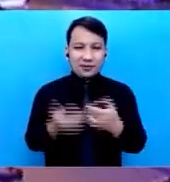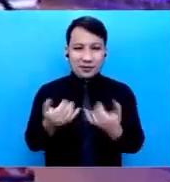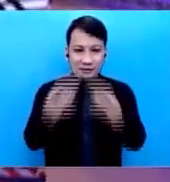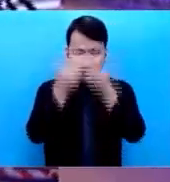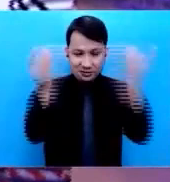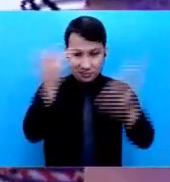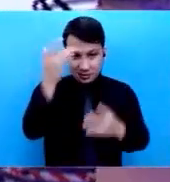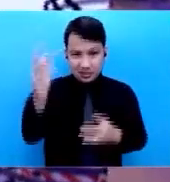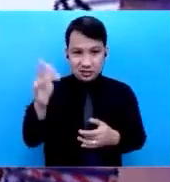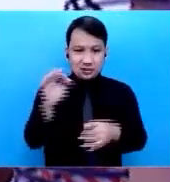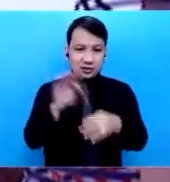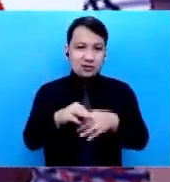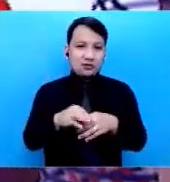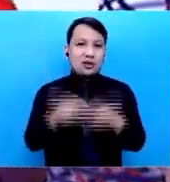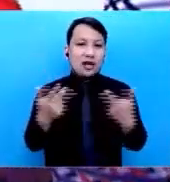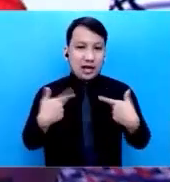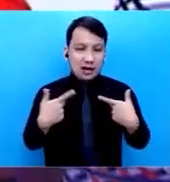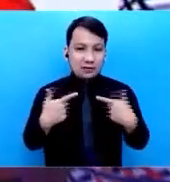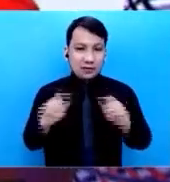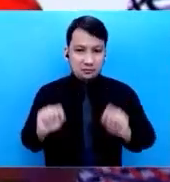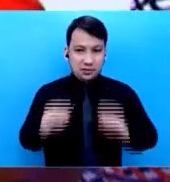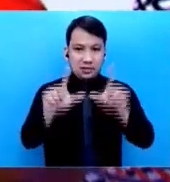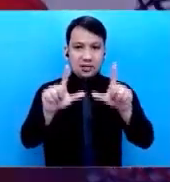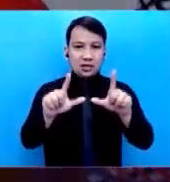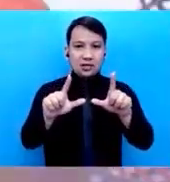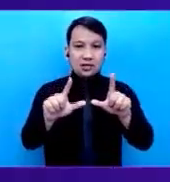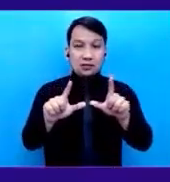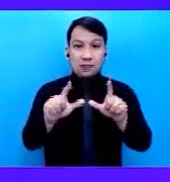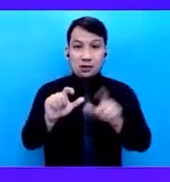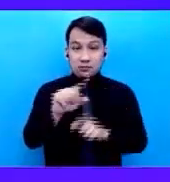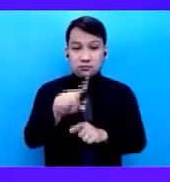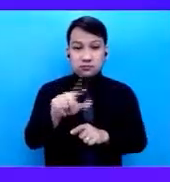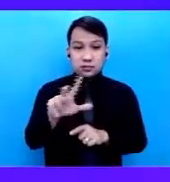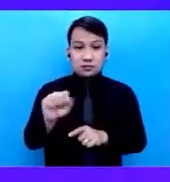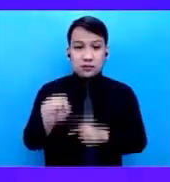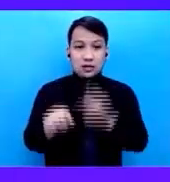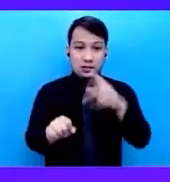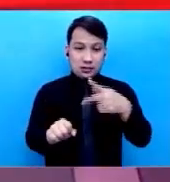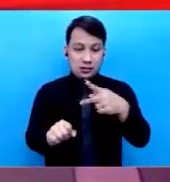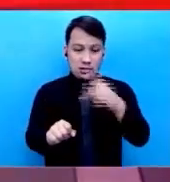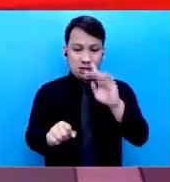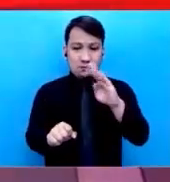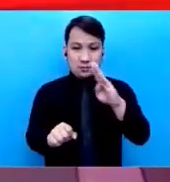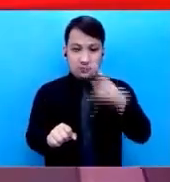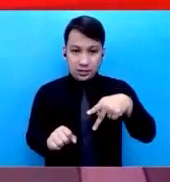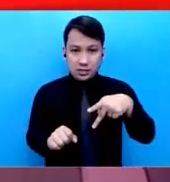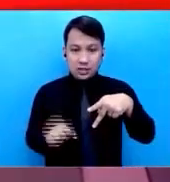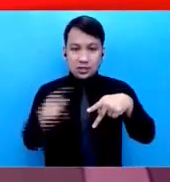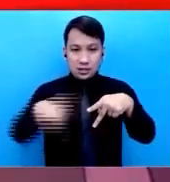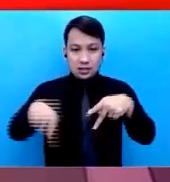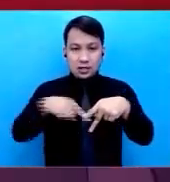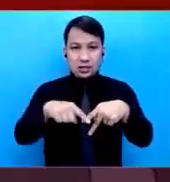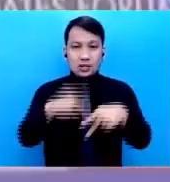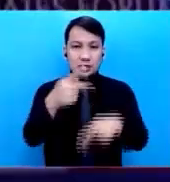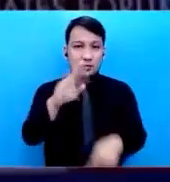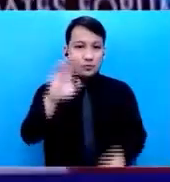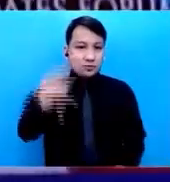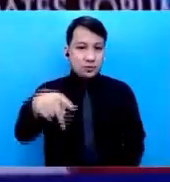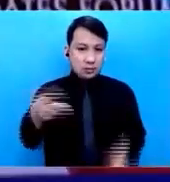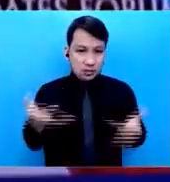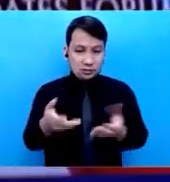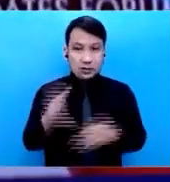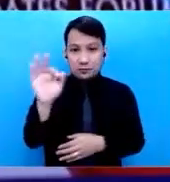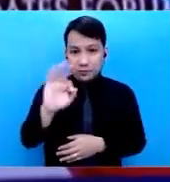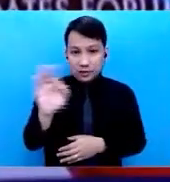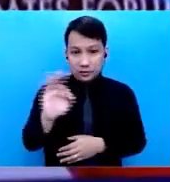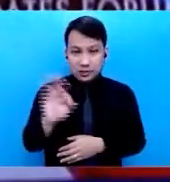pagboto, magkakaroon ng live presidential forum ang kapisanan ng mga broadcaster ng Pilipinas o KBP sa Biyernes,